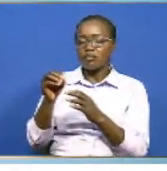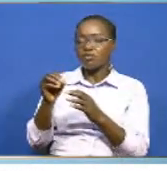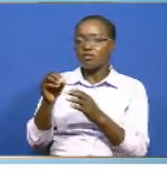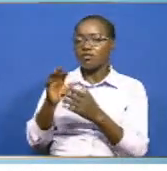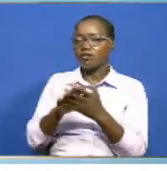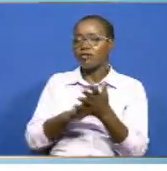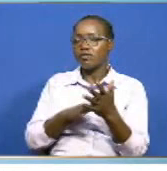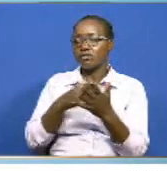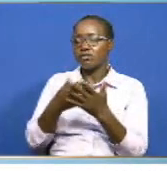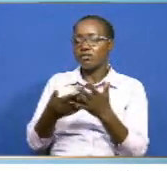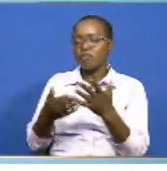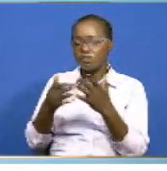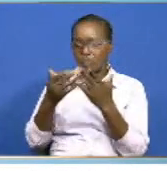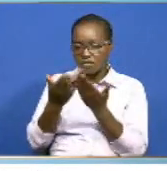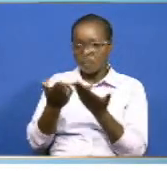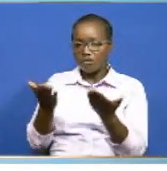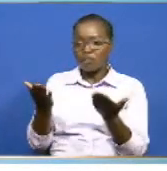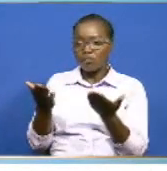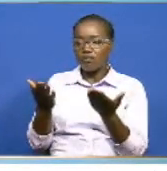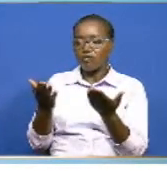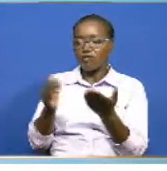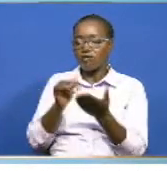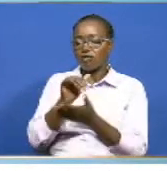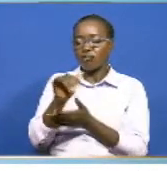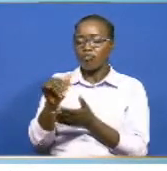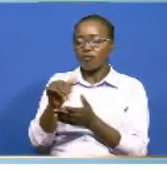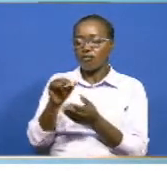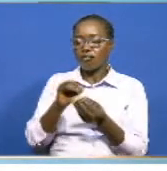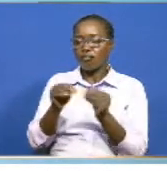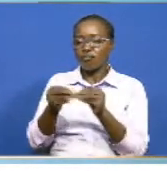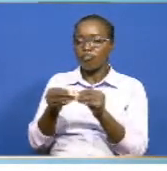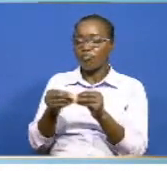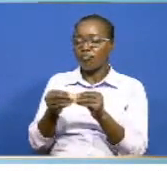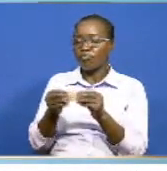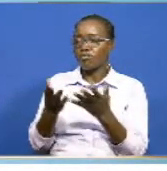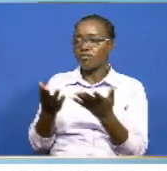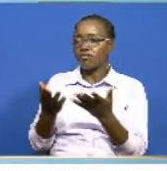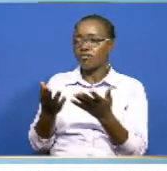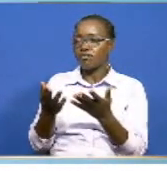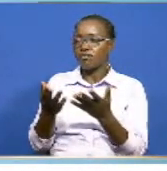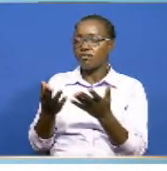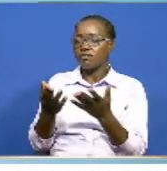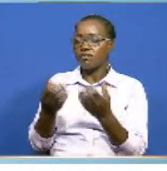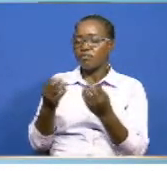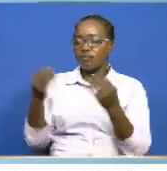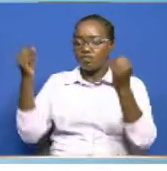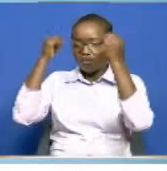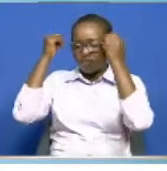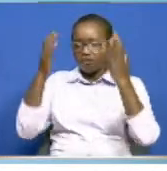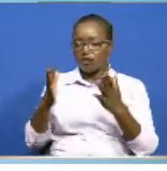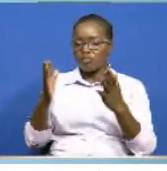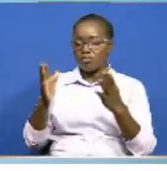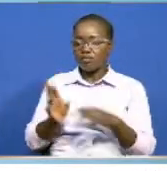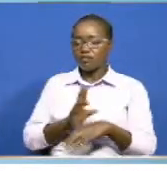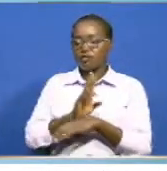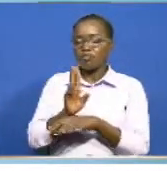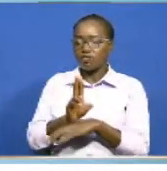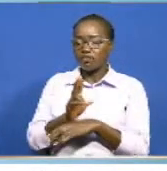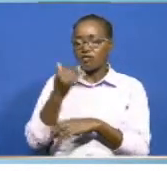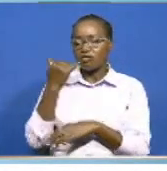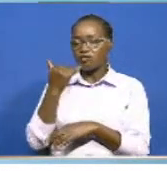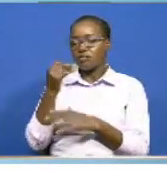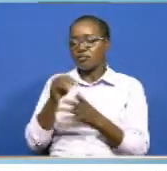Mimi nilikuwa naonelea, ama ukiangalia zile takwimu vile zilitokea, kuna wanafunzi wengi walikuwa natumia labda rununu